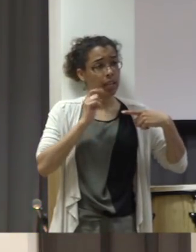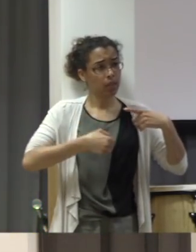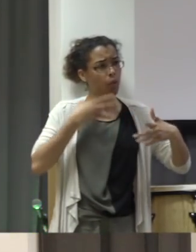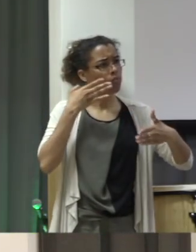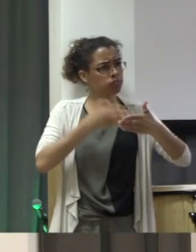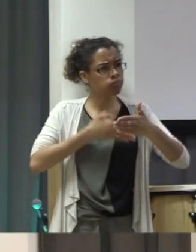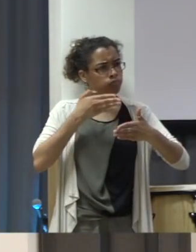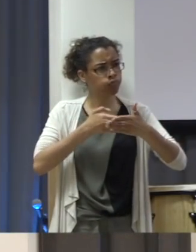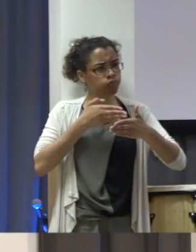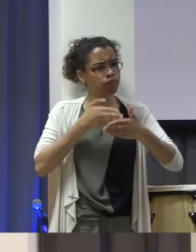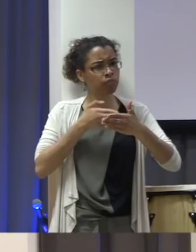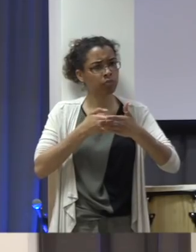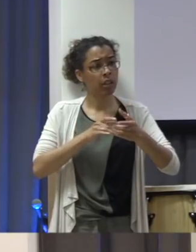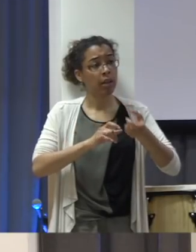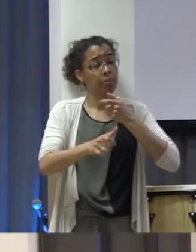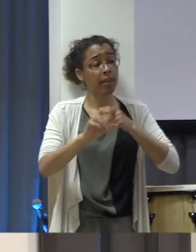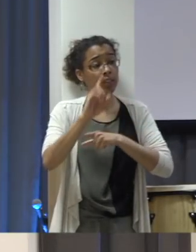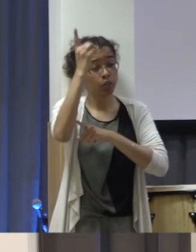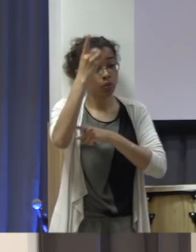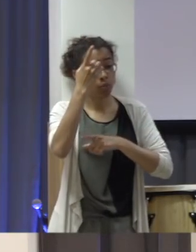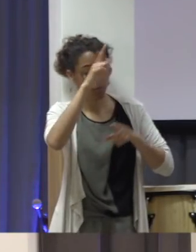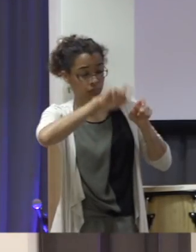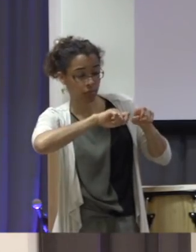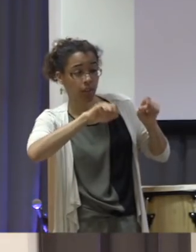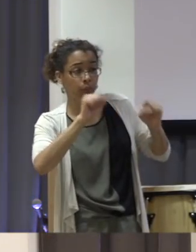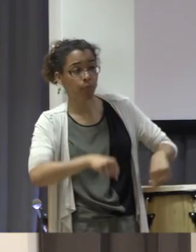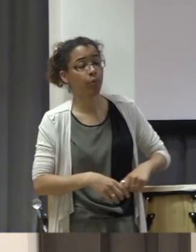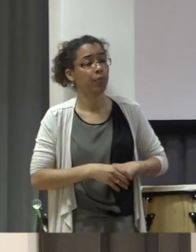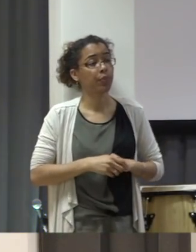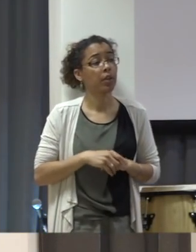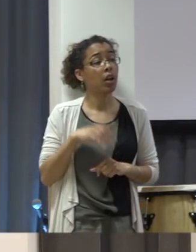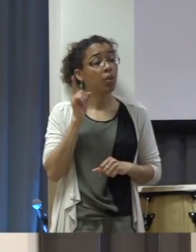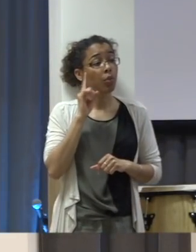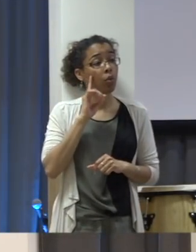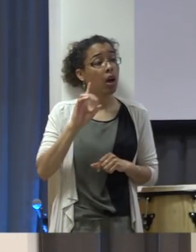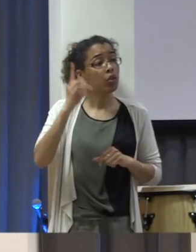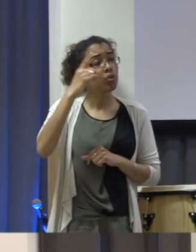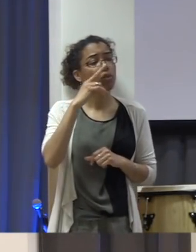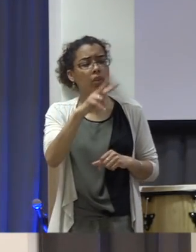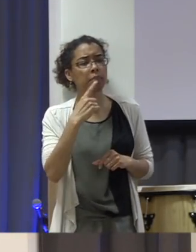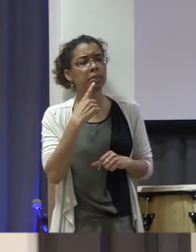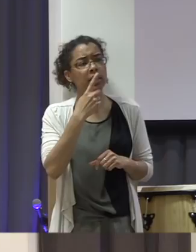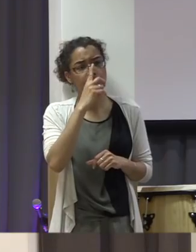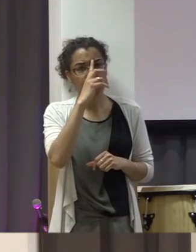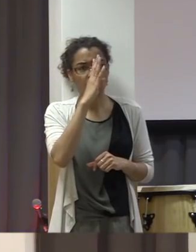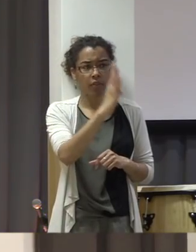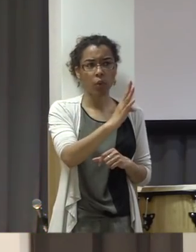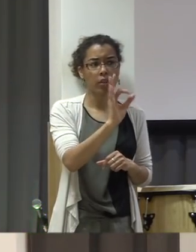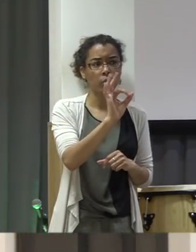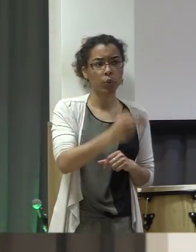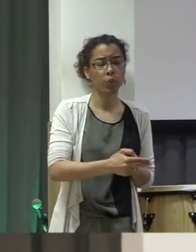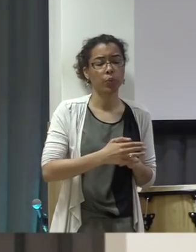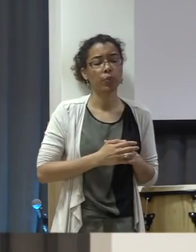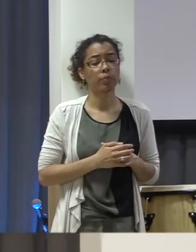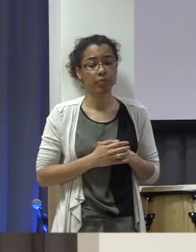afin que Dieu puisse nous tester. Dieu veut seulement voir notre sincérité. Quand Dieu a